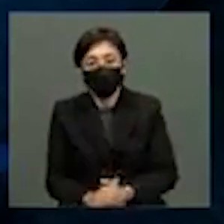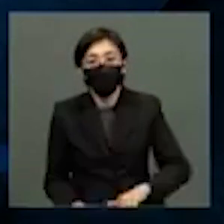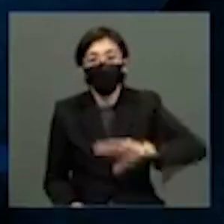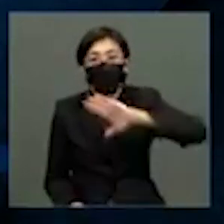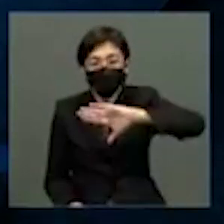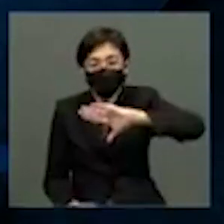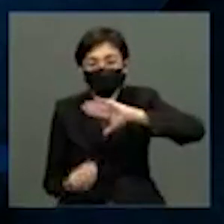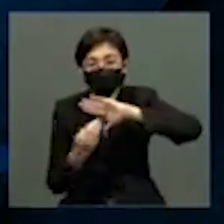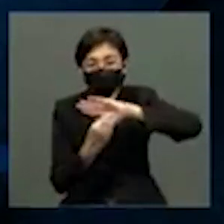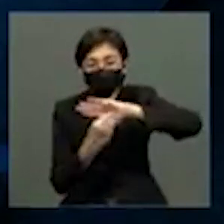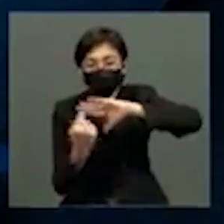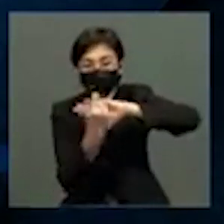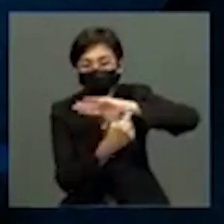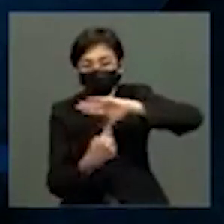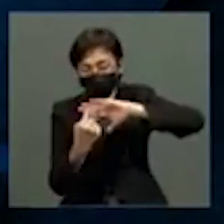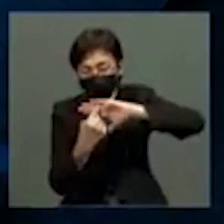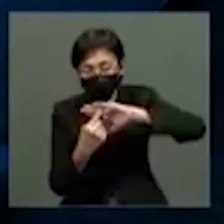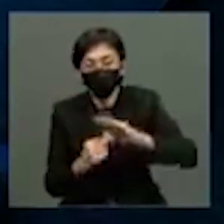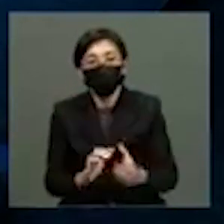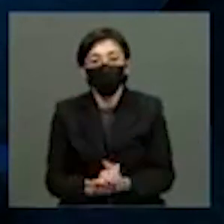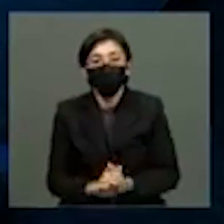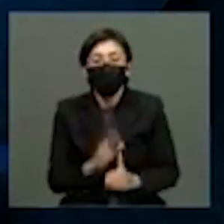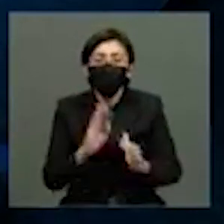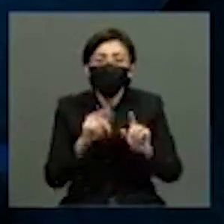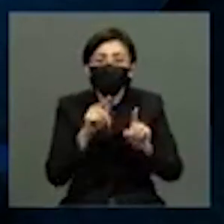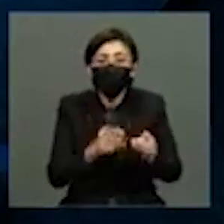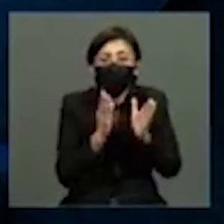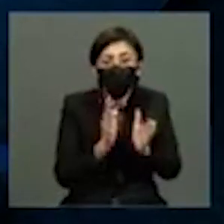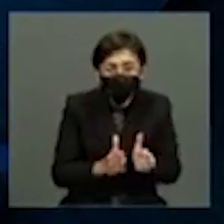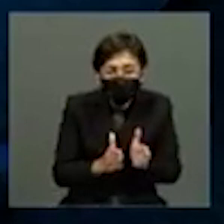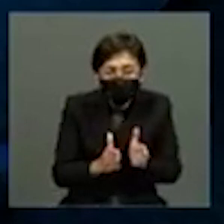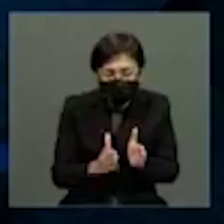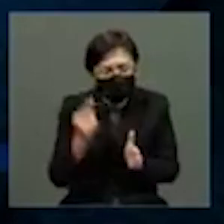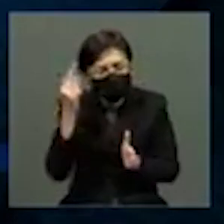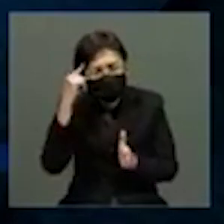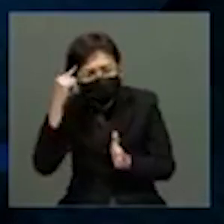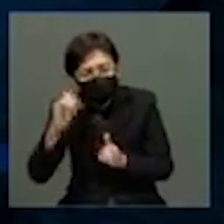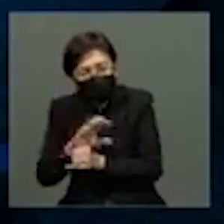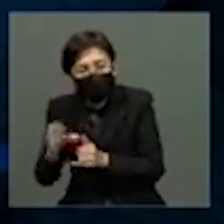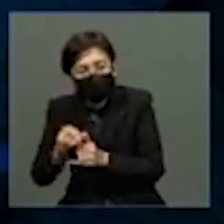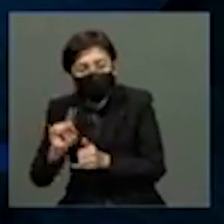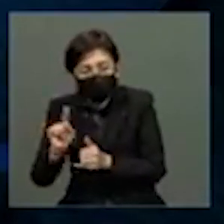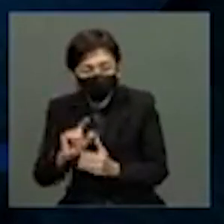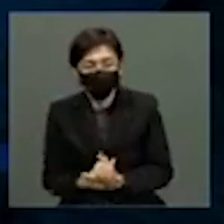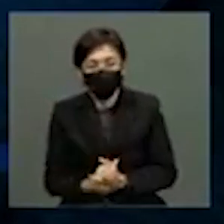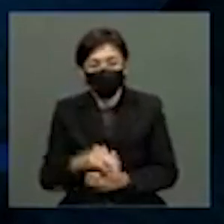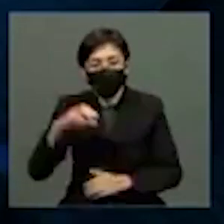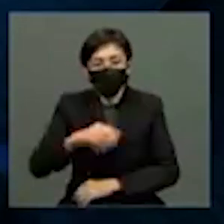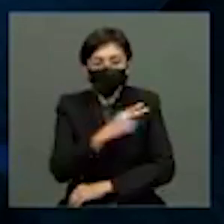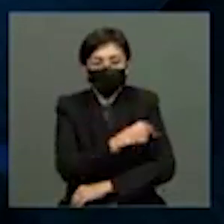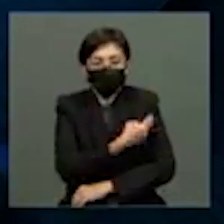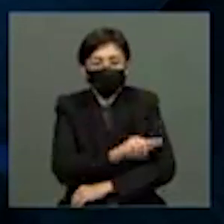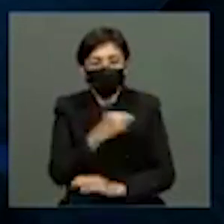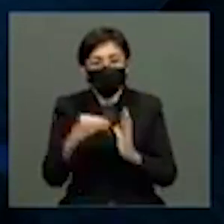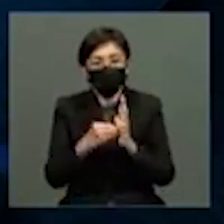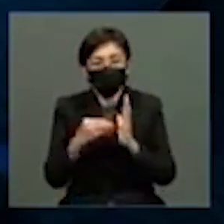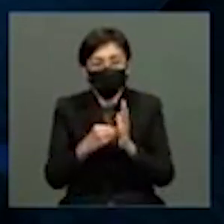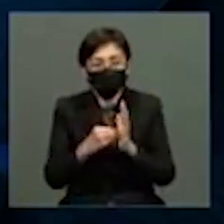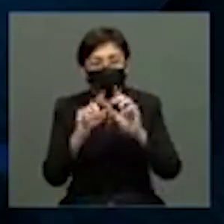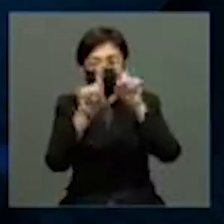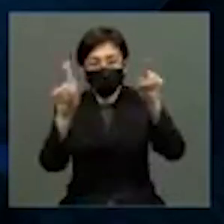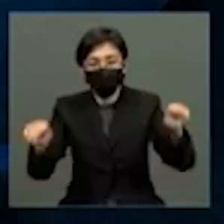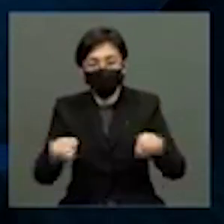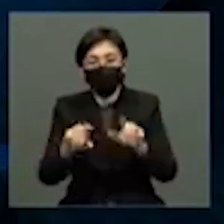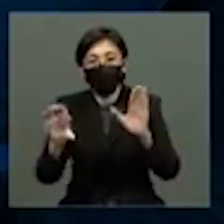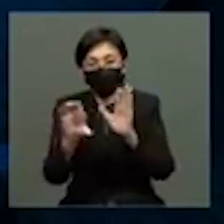ต่อพันประชากรขึ้นมาทางสำนักอนามัยของกรุงเทพมหานครได้ฉายภาพนี้ขึ้นมาจ